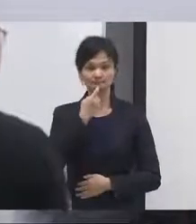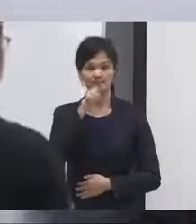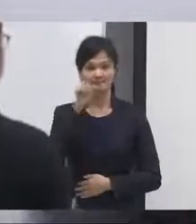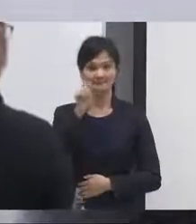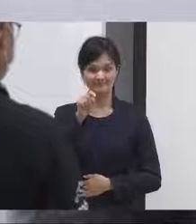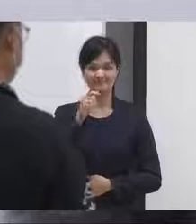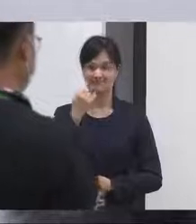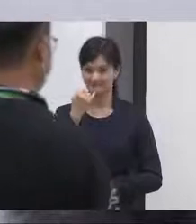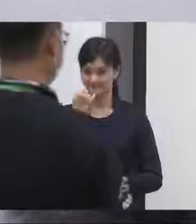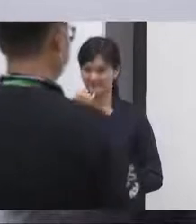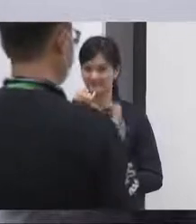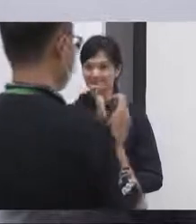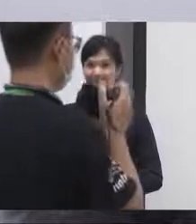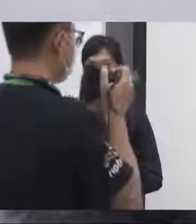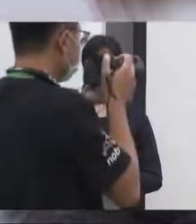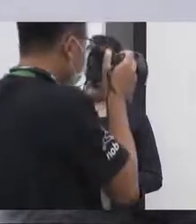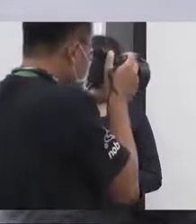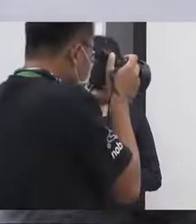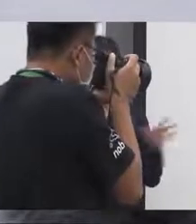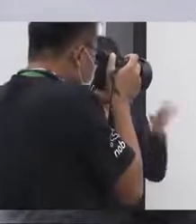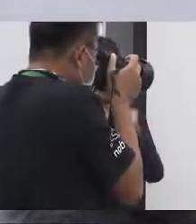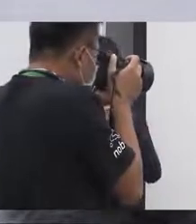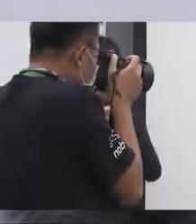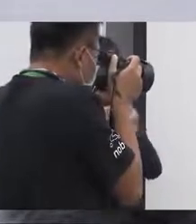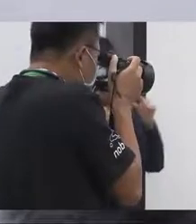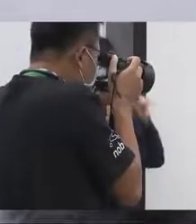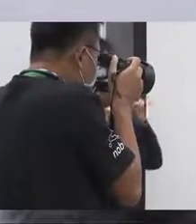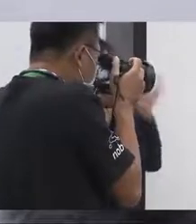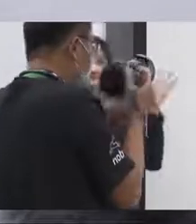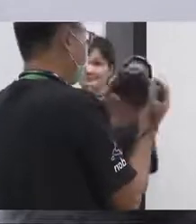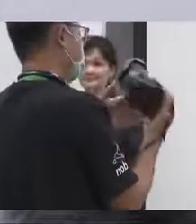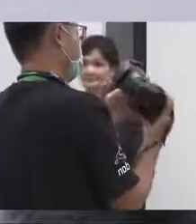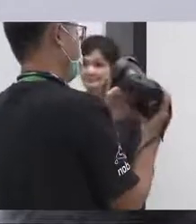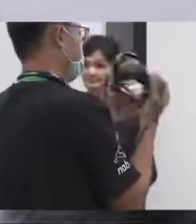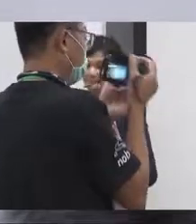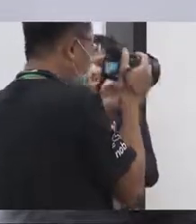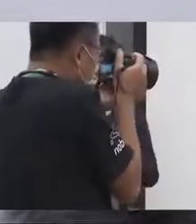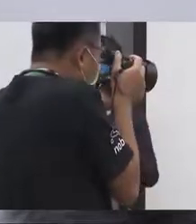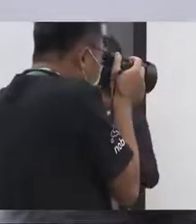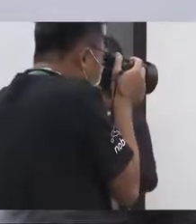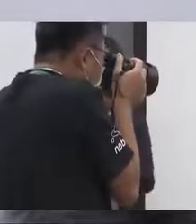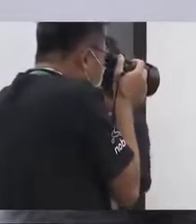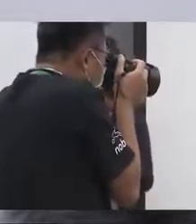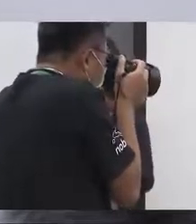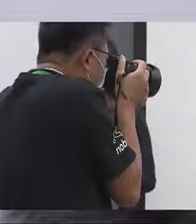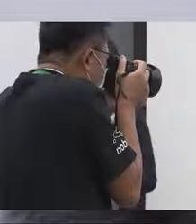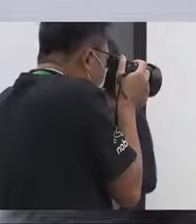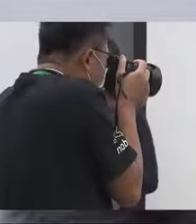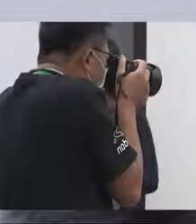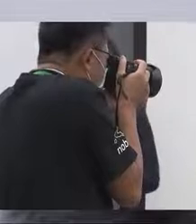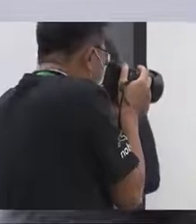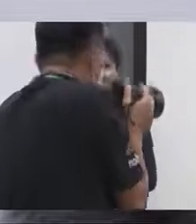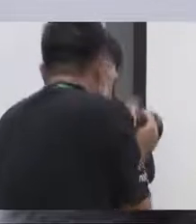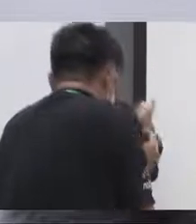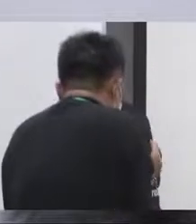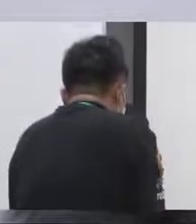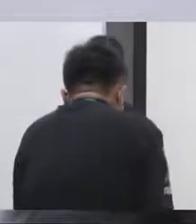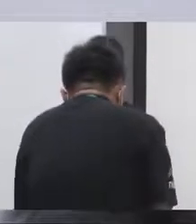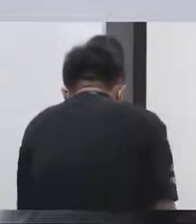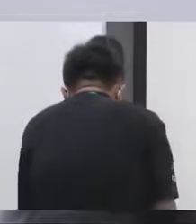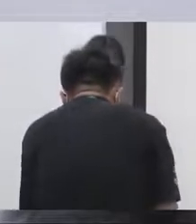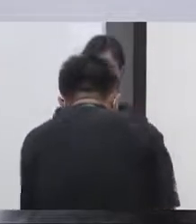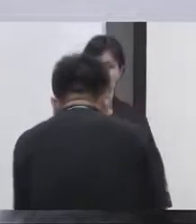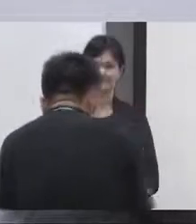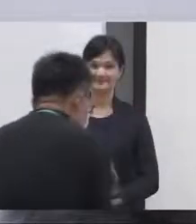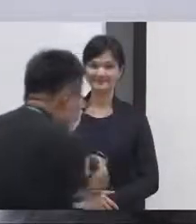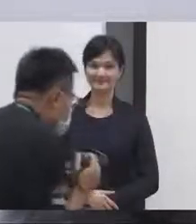题，都可以直接扫上面的那个 QR code， 然后打了发问，或者是你想要现场举手的话，用比较传统的方式我们也是接受的。